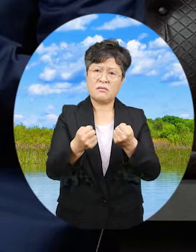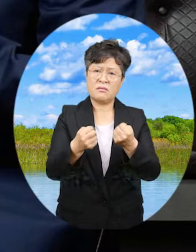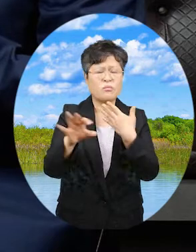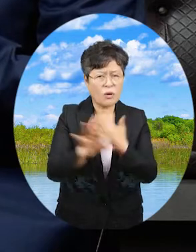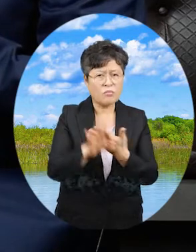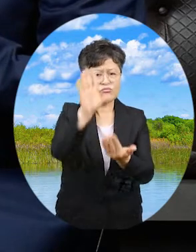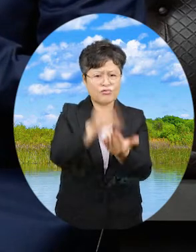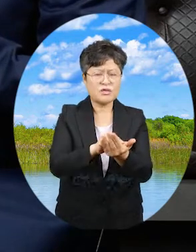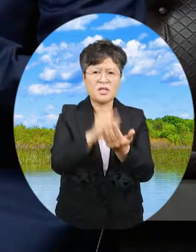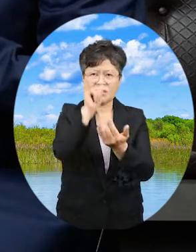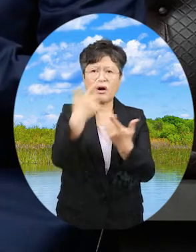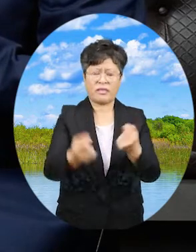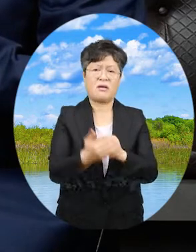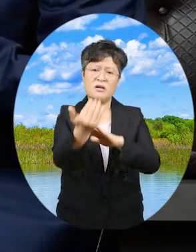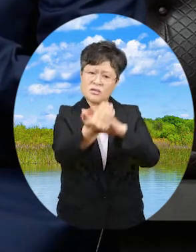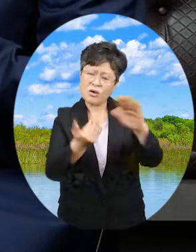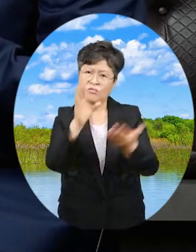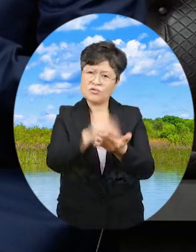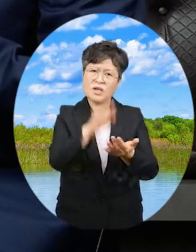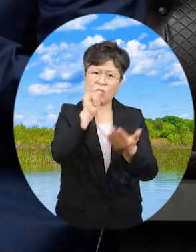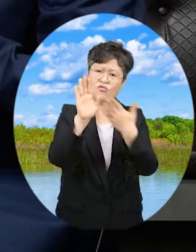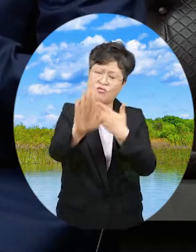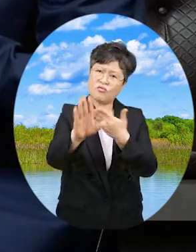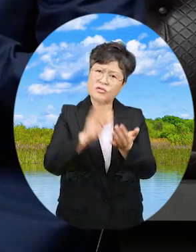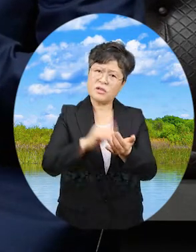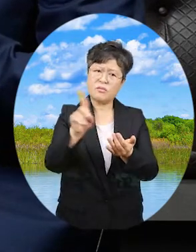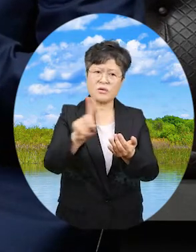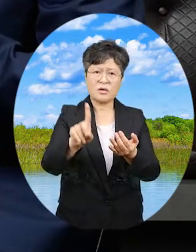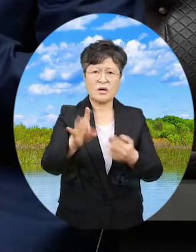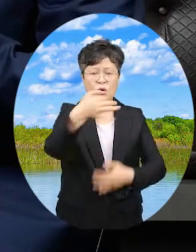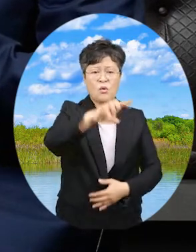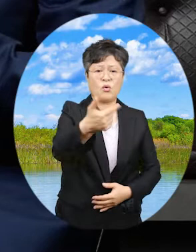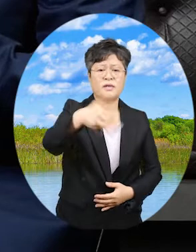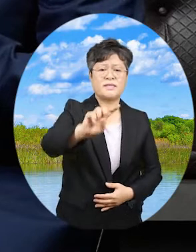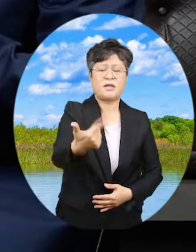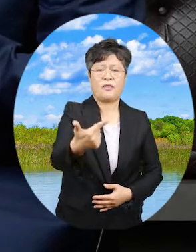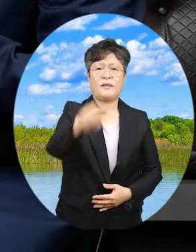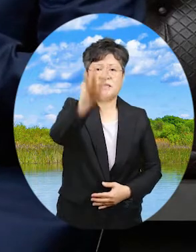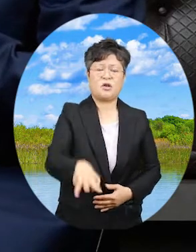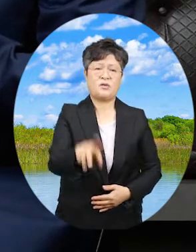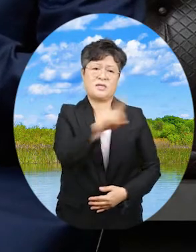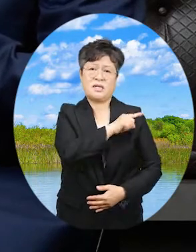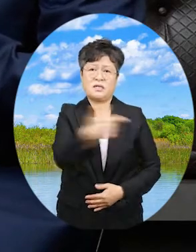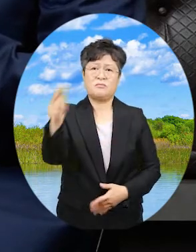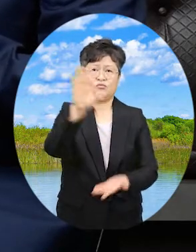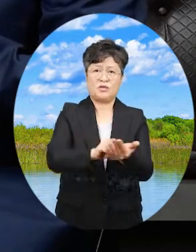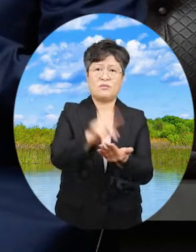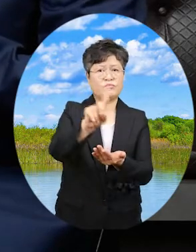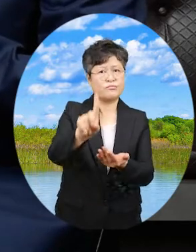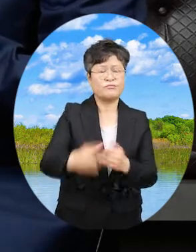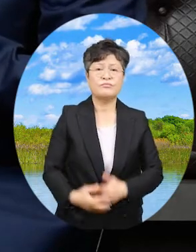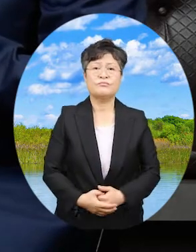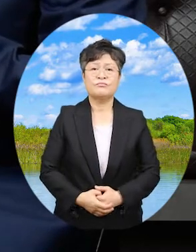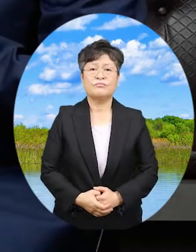그 당시에, 여기 좀 나이 드신 분들은 그 원천 유원지, 원천 저수지를 잘 기억하실 거란 말이에요. 그때 네. 오리배도 있었고, 네. 주변에